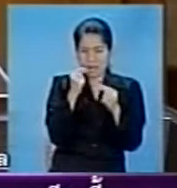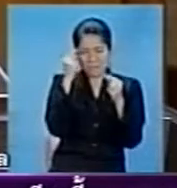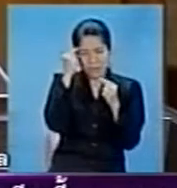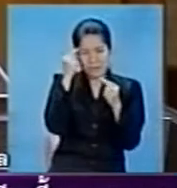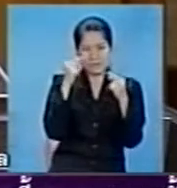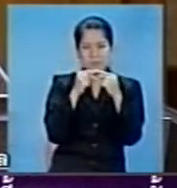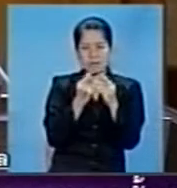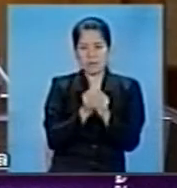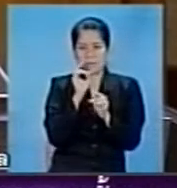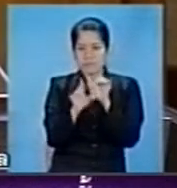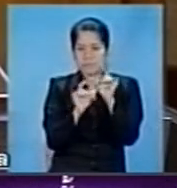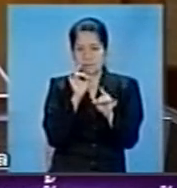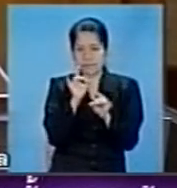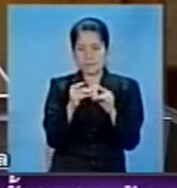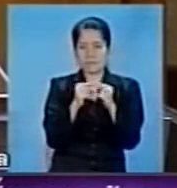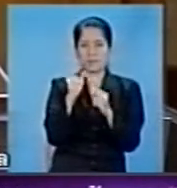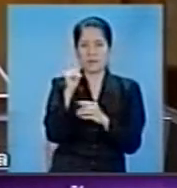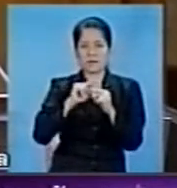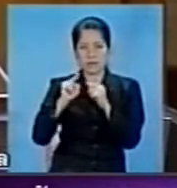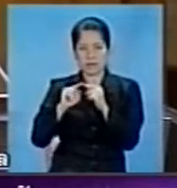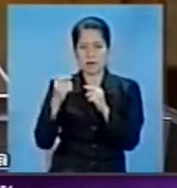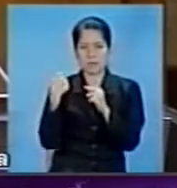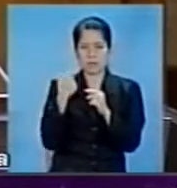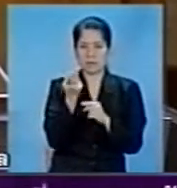งหลายครั้งหลายหนมาโดยตลอด